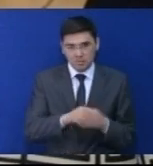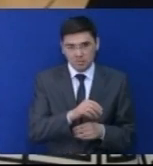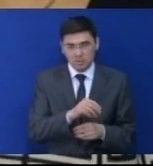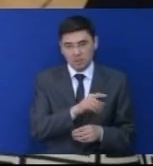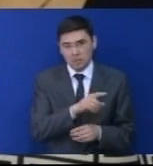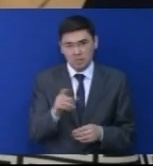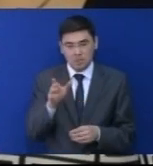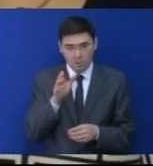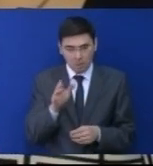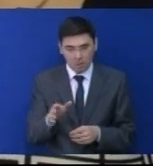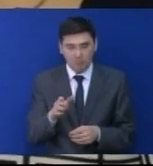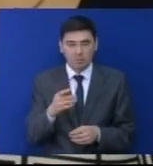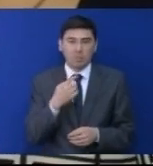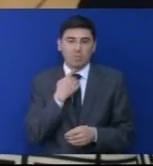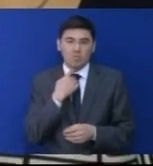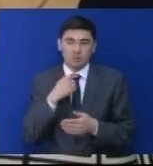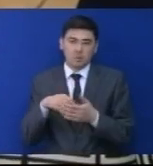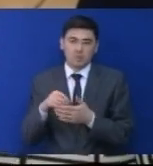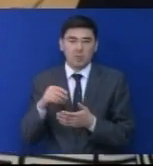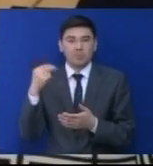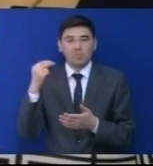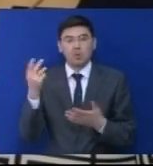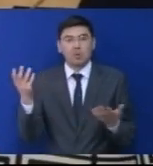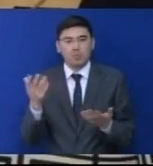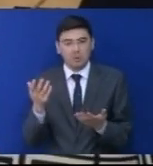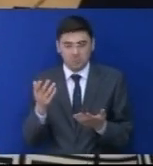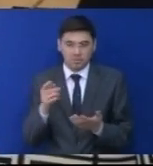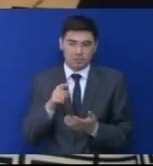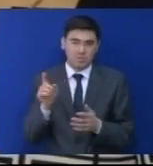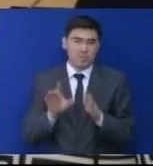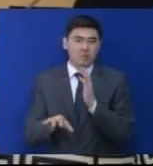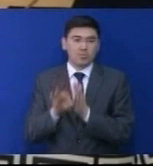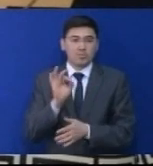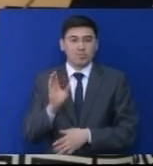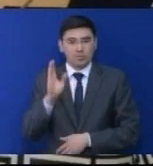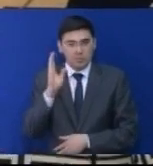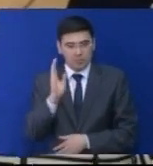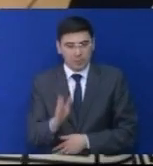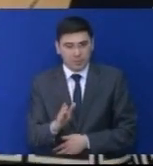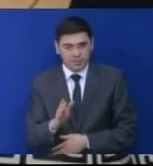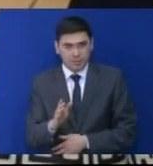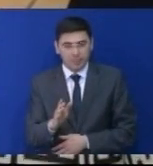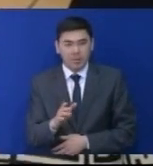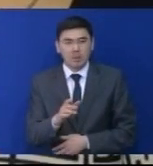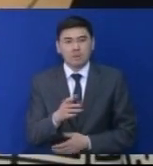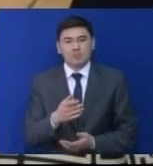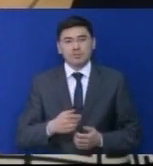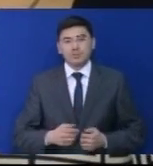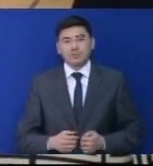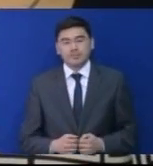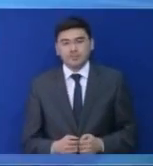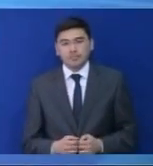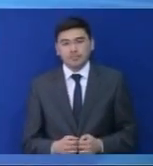қатыса отырып, еліміздің болашағын айқындаймыз. Сондықтан осы сайлауға бір кісідей қатысуға шақырамыз.